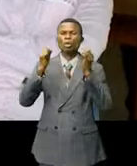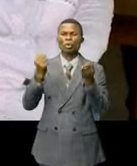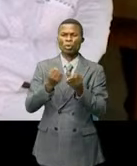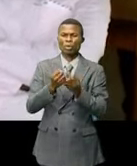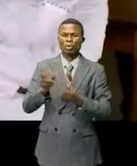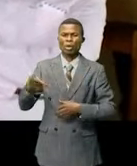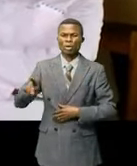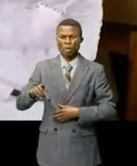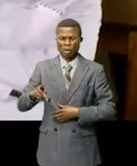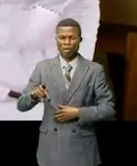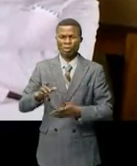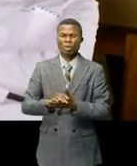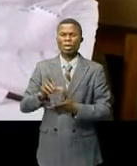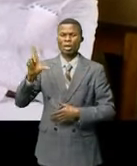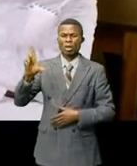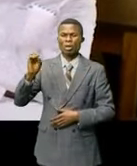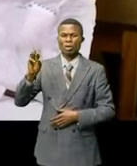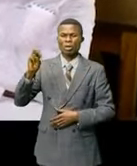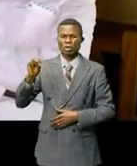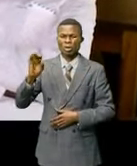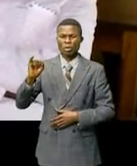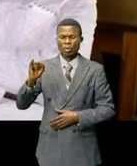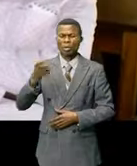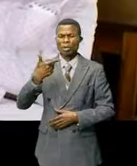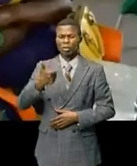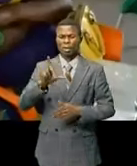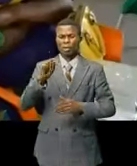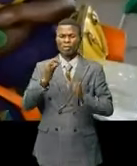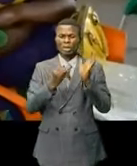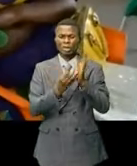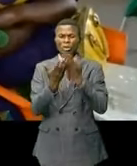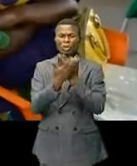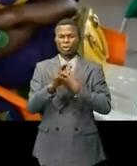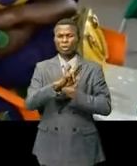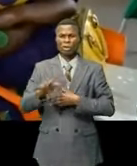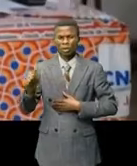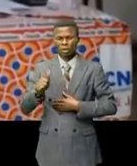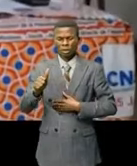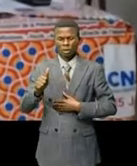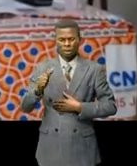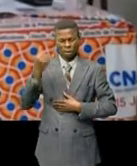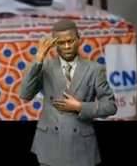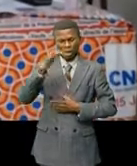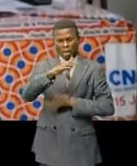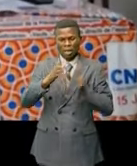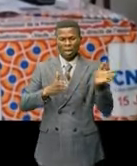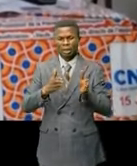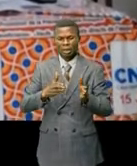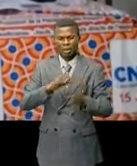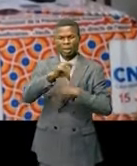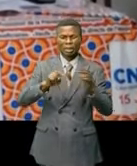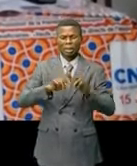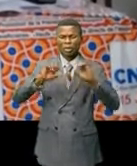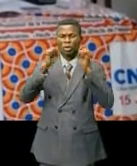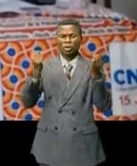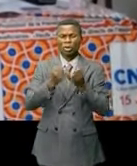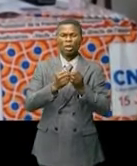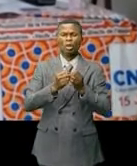la ville de Mouenéditou, province de Lomami. C'était ce mardi 27 juillet 2021. C'est l'antenne de la Caisse nationale de sécurité sociale, CNSS en